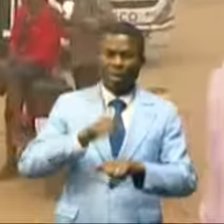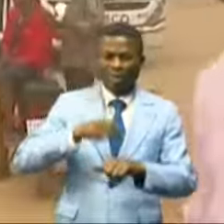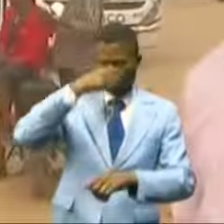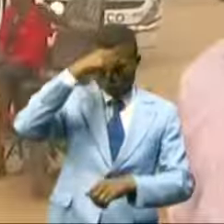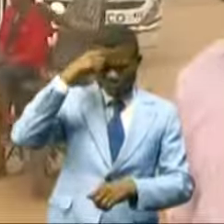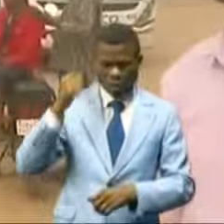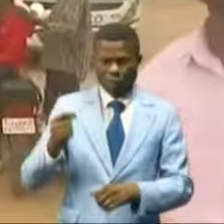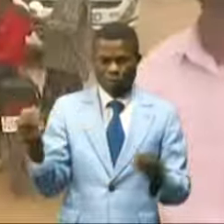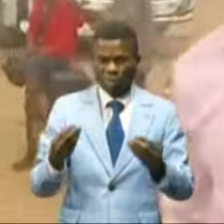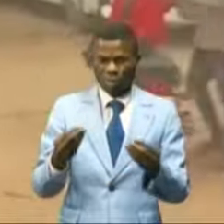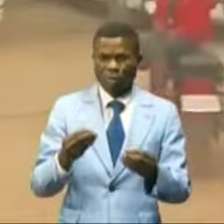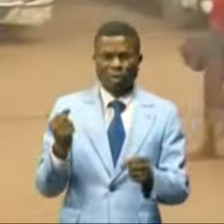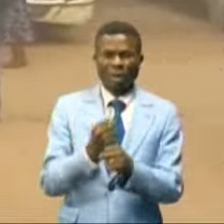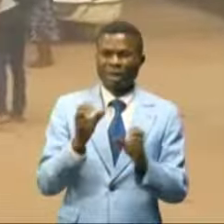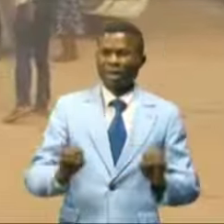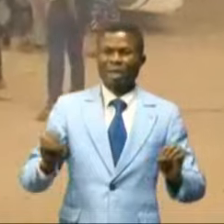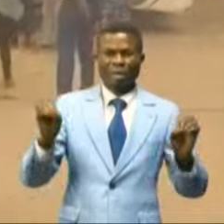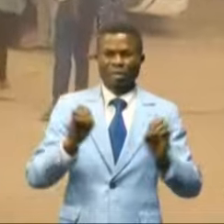calvaire.